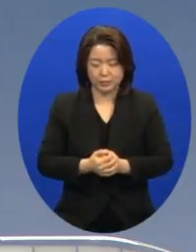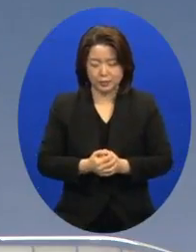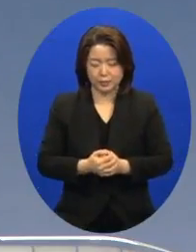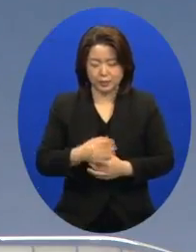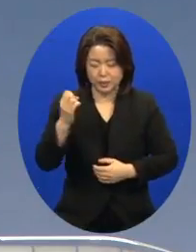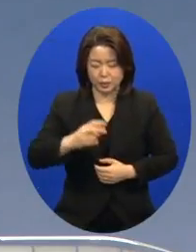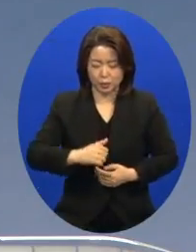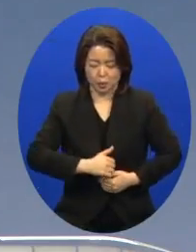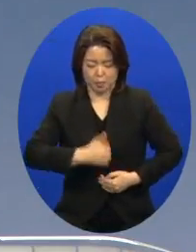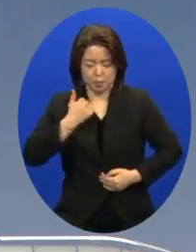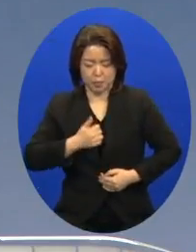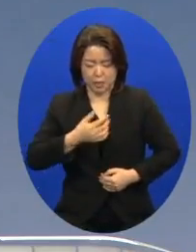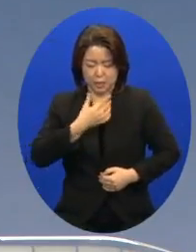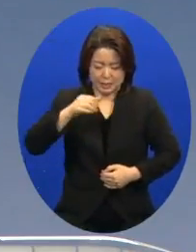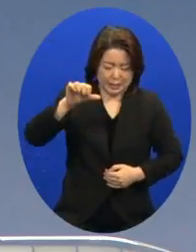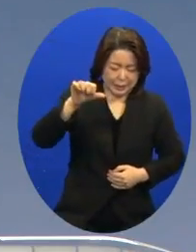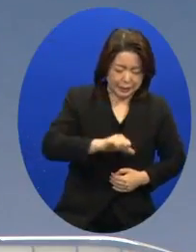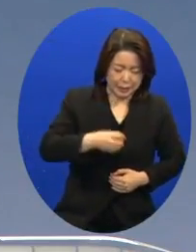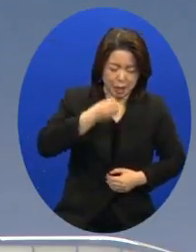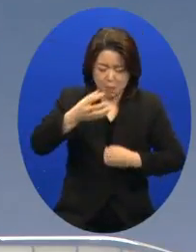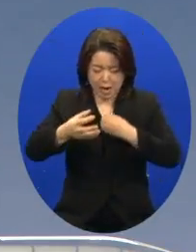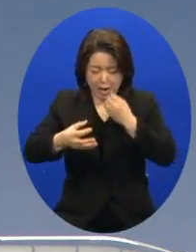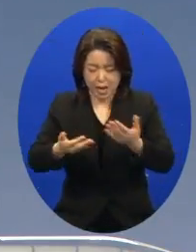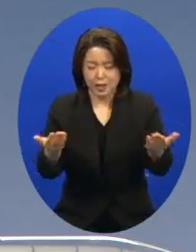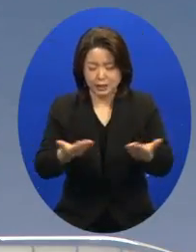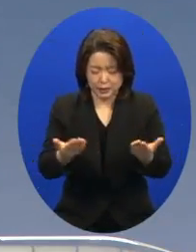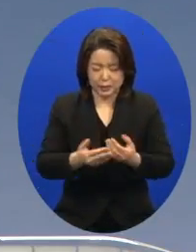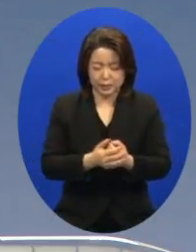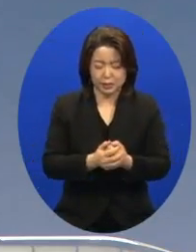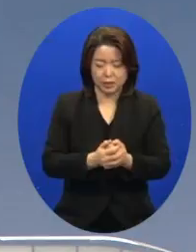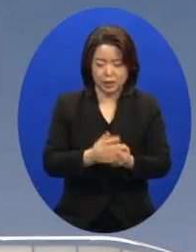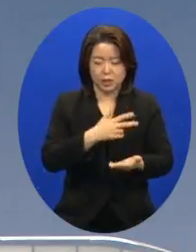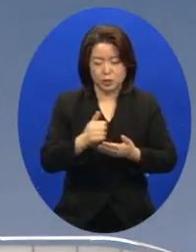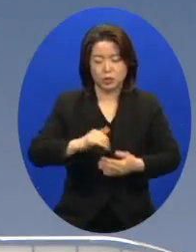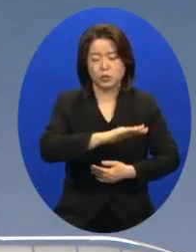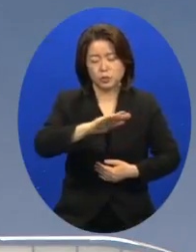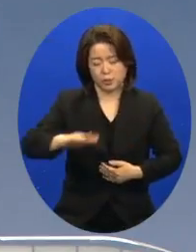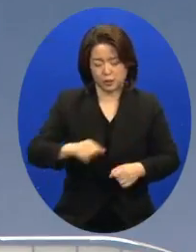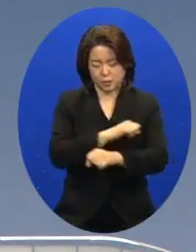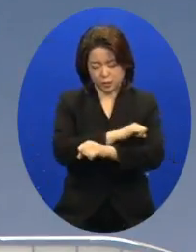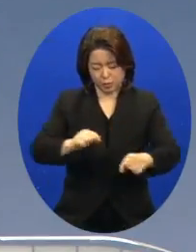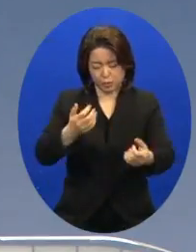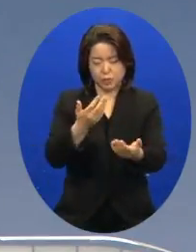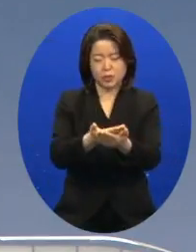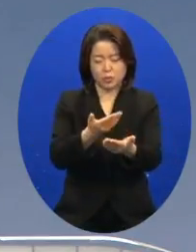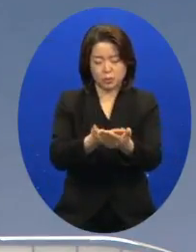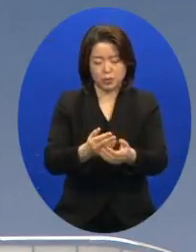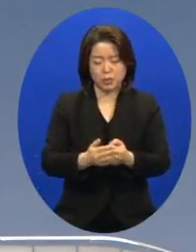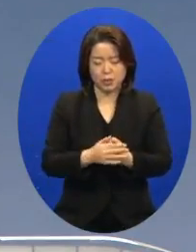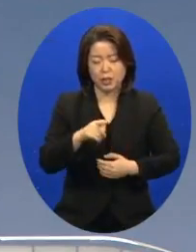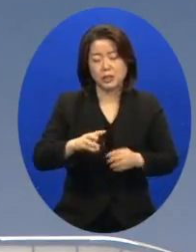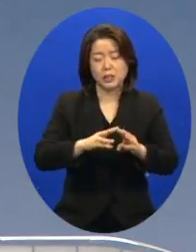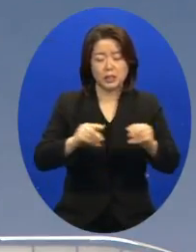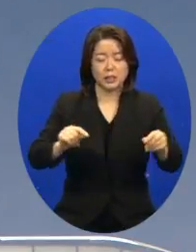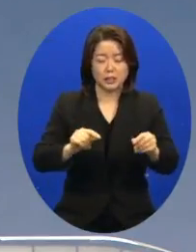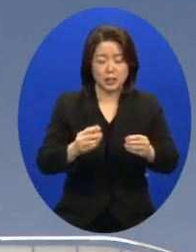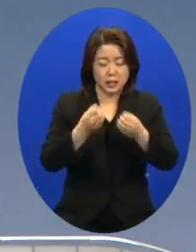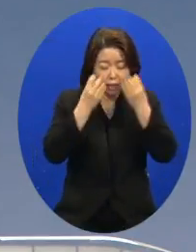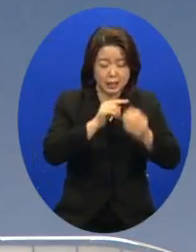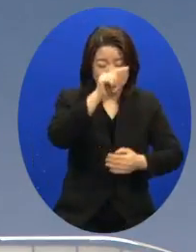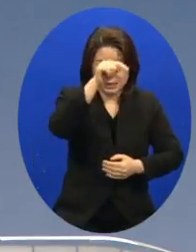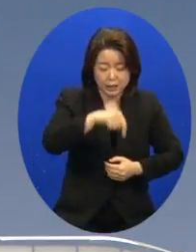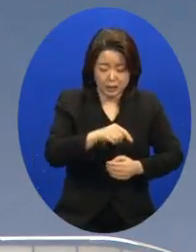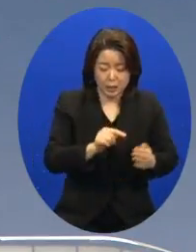분노와 저주를 쏟아 놓았던 일들 주 냉 우리를 용서해 주옵소서 이 땅의 신천지 비료도